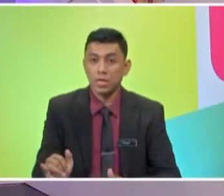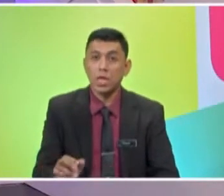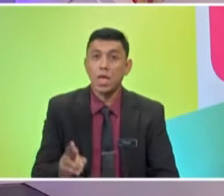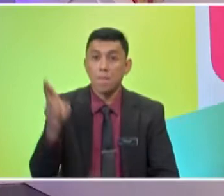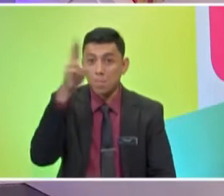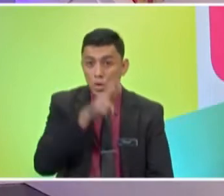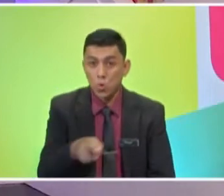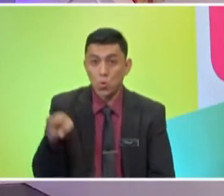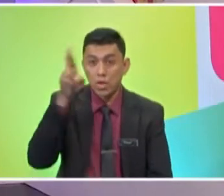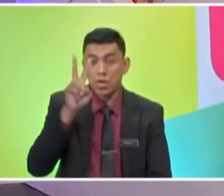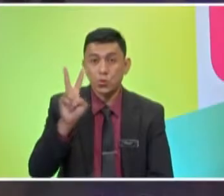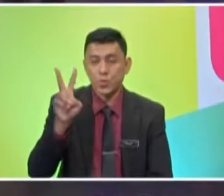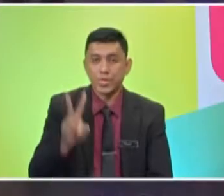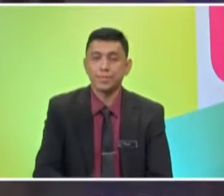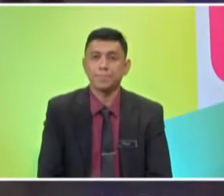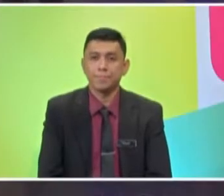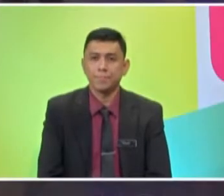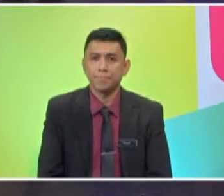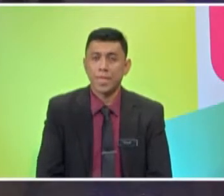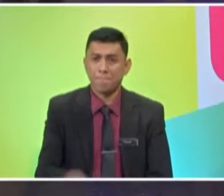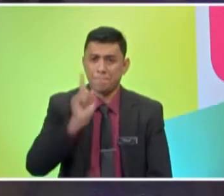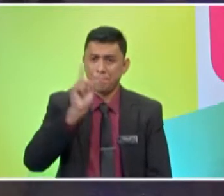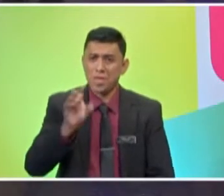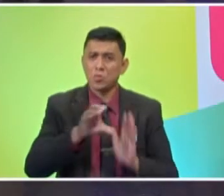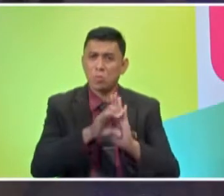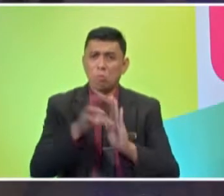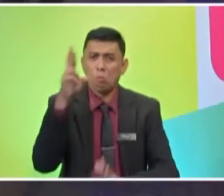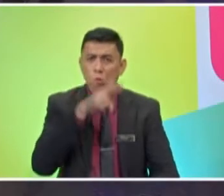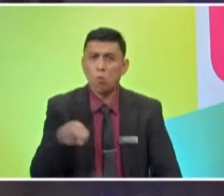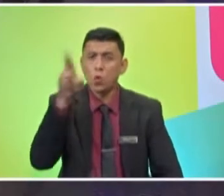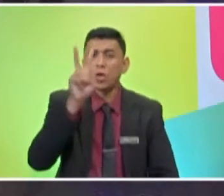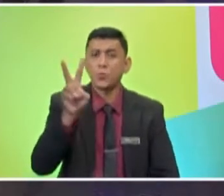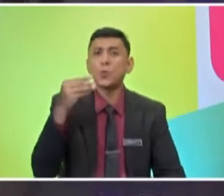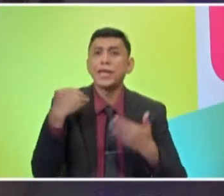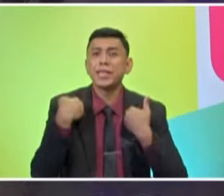dua. Contohnya apa, Fizi, kalau ikut gambar yang tu? Yang beroda dua, ya. Apa, kawan-kawan?